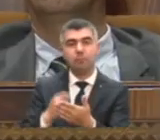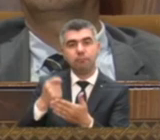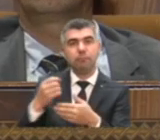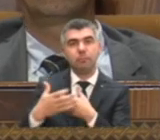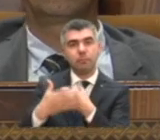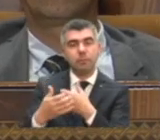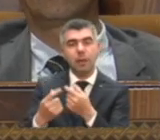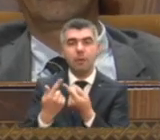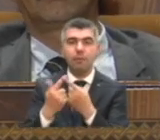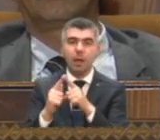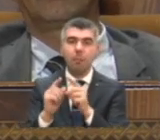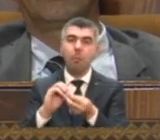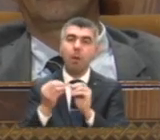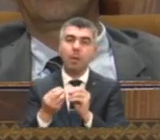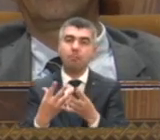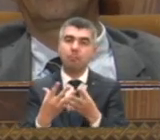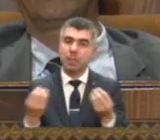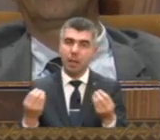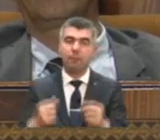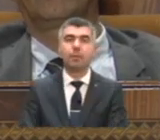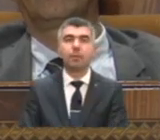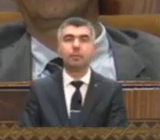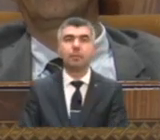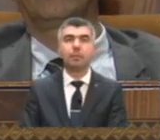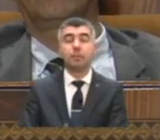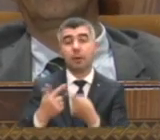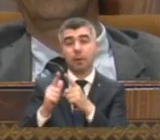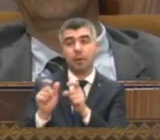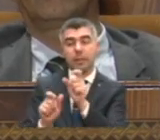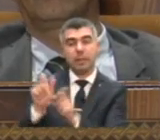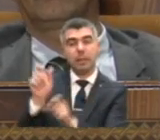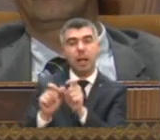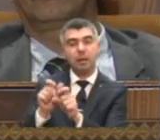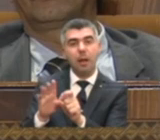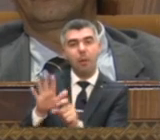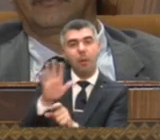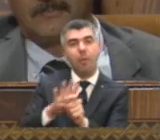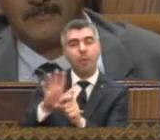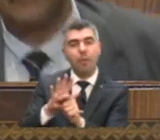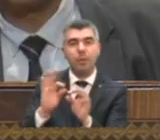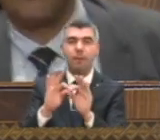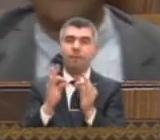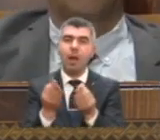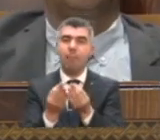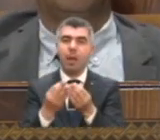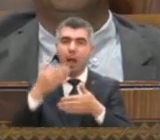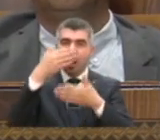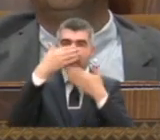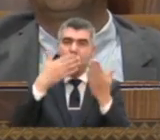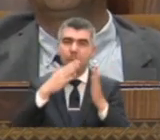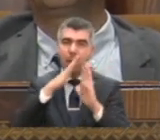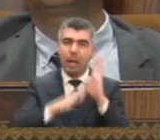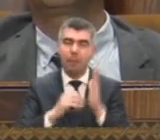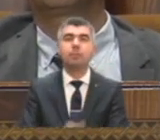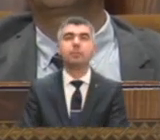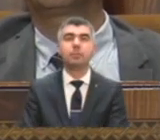من الاختلالات التي تنعكس سلبا على القدرة الشرائية للمستهلكين من الأسر المغربية. لذا